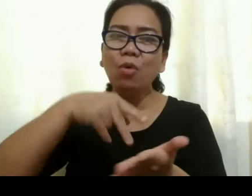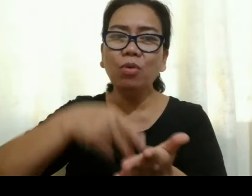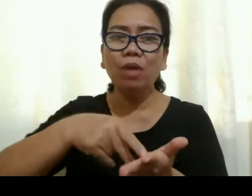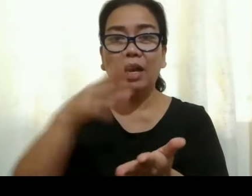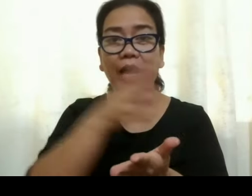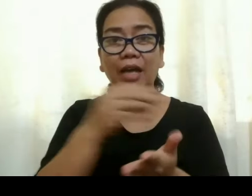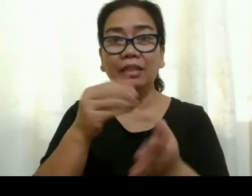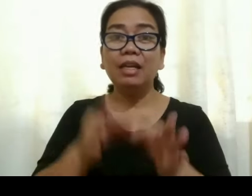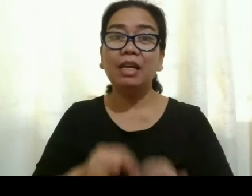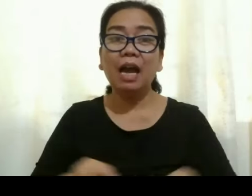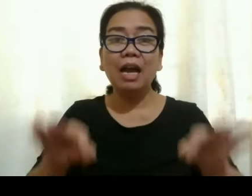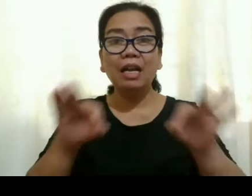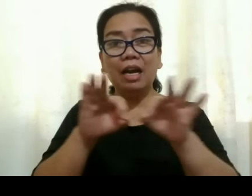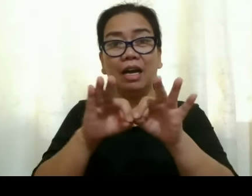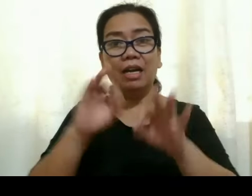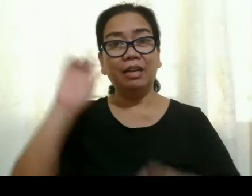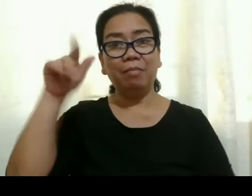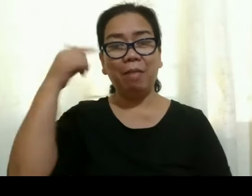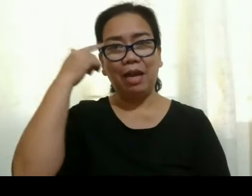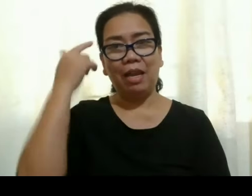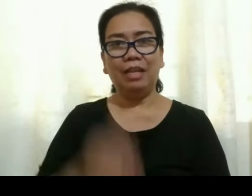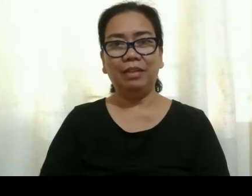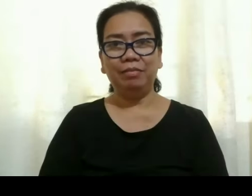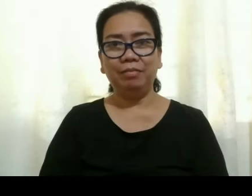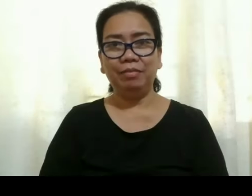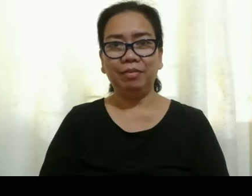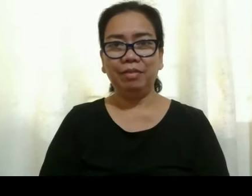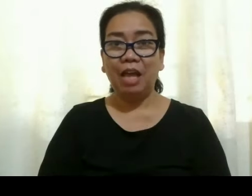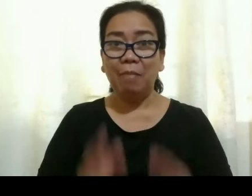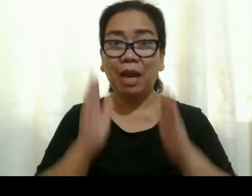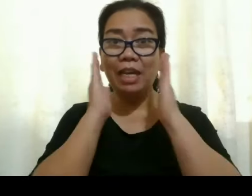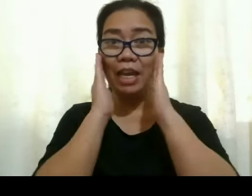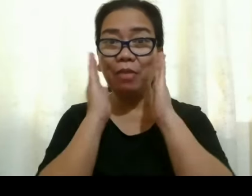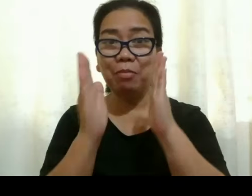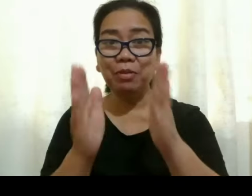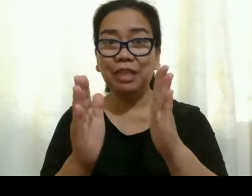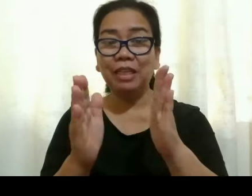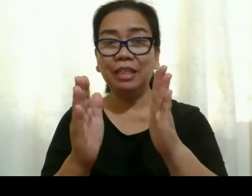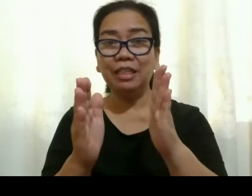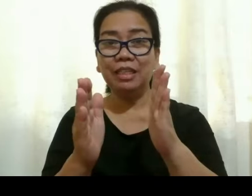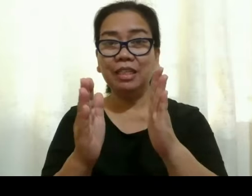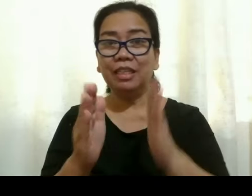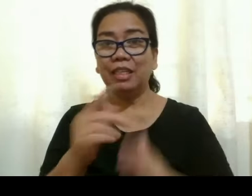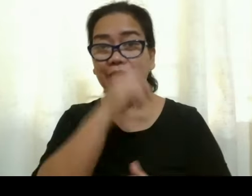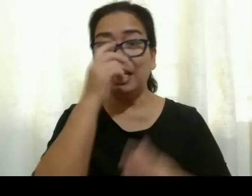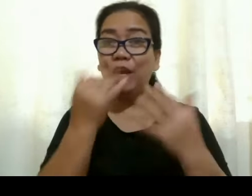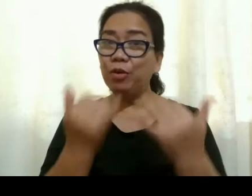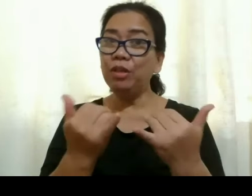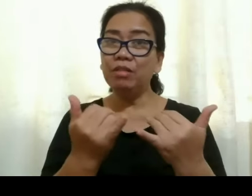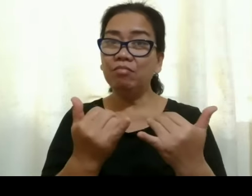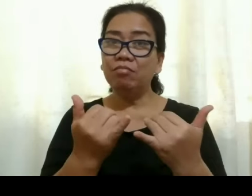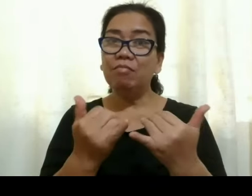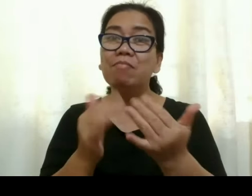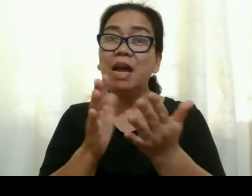ang kahulugan at kahalagahan ng pamahalaan. Makinig kayo mabuti kasi